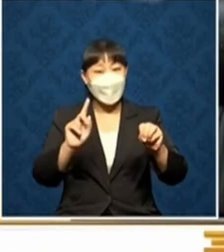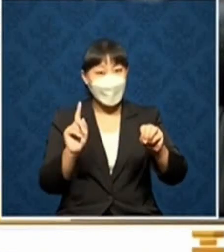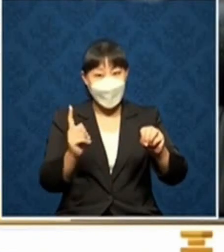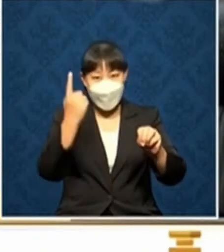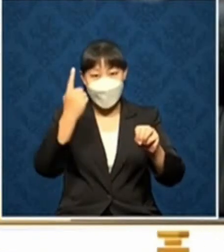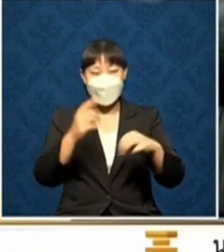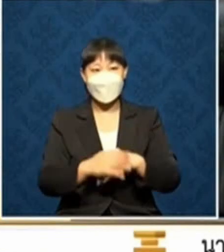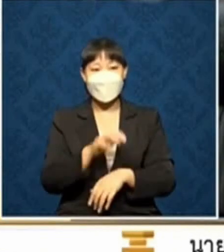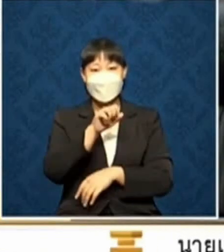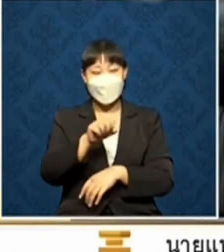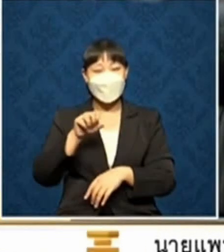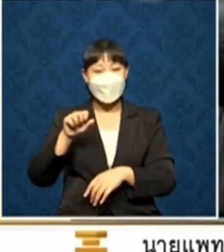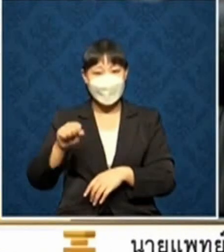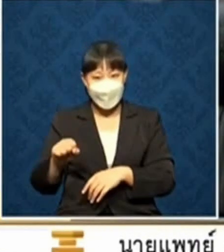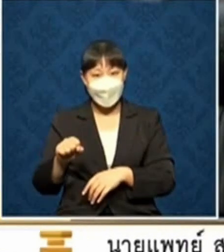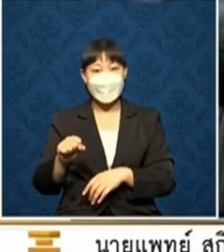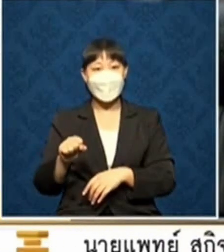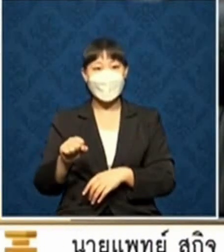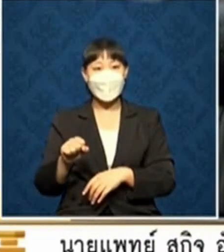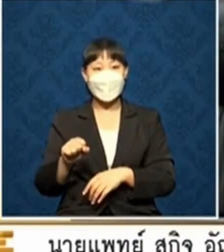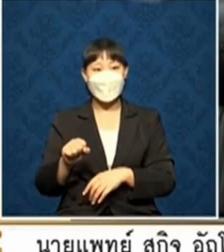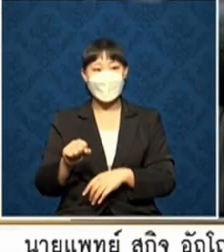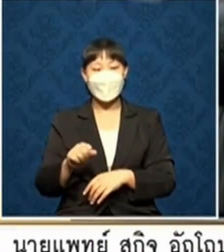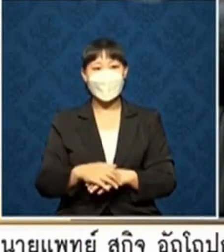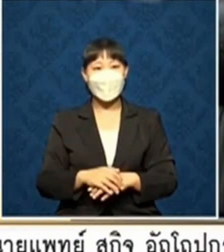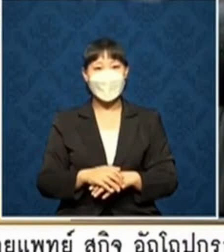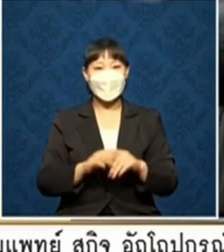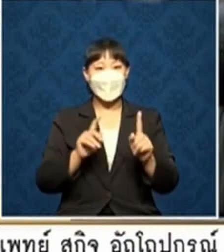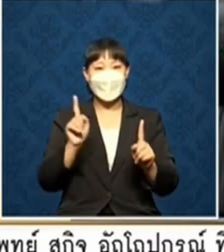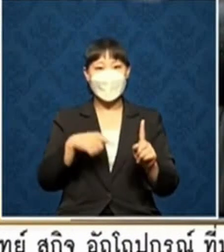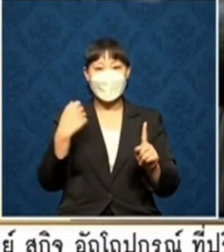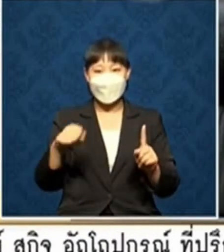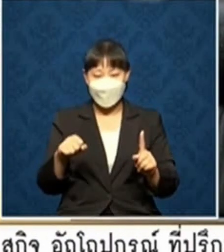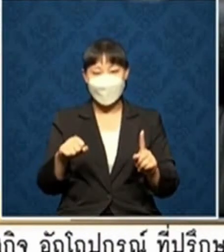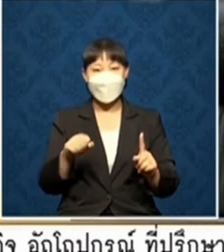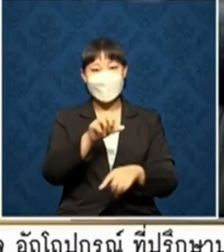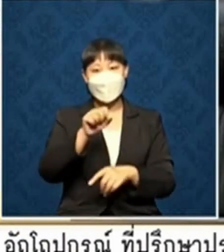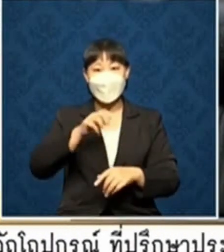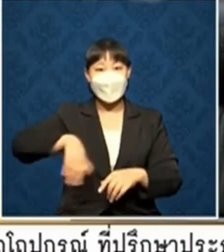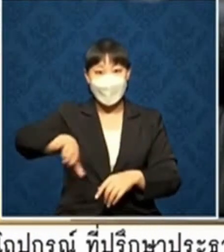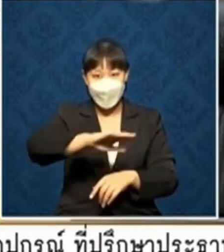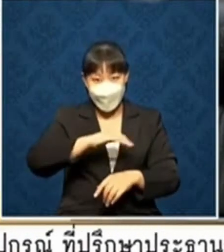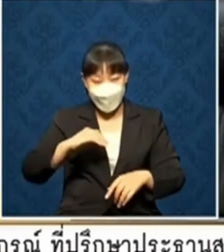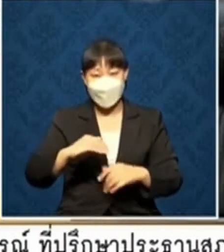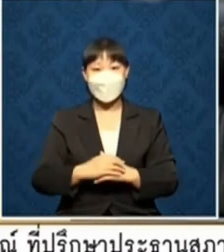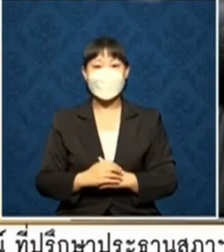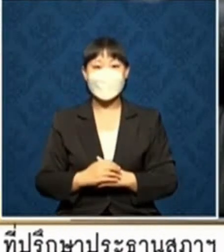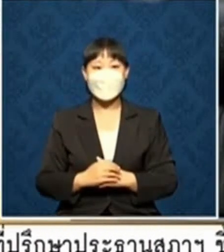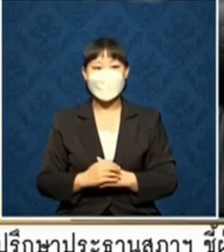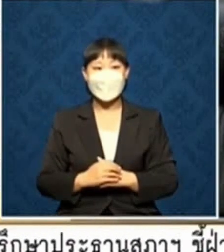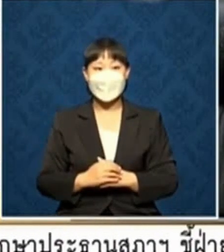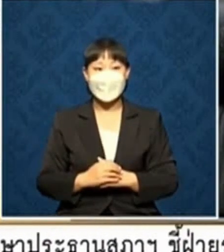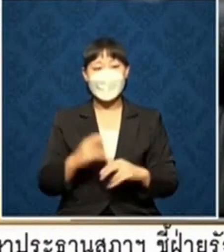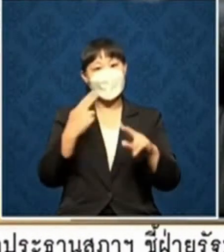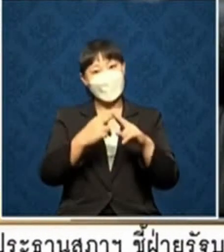สมาชิกสภาผู้แทนราษฎรจำนวนไม่น้อยกว่า1ใน10ของจำนวนสมาชิกทั้งหมดเท่าที่มีอยู่ของสภาผู้แทนราษฎรจะเข้